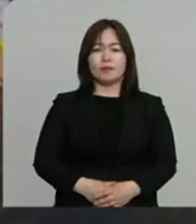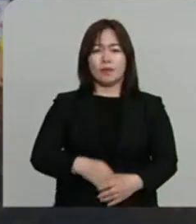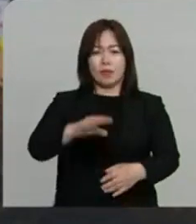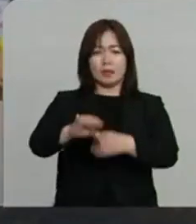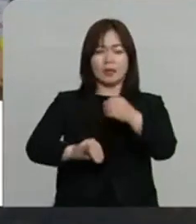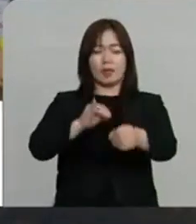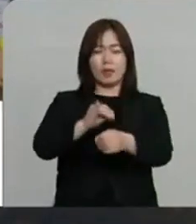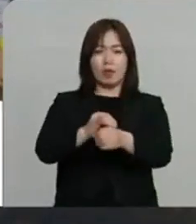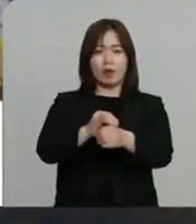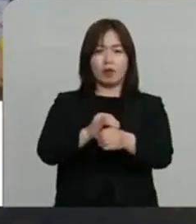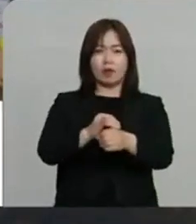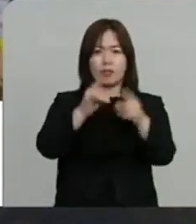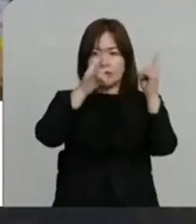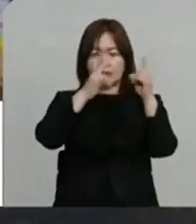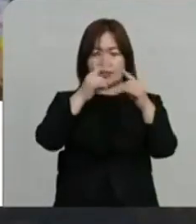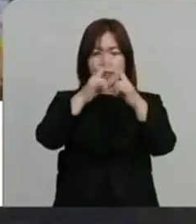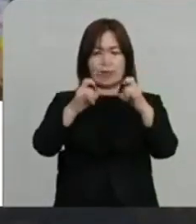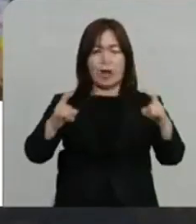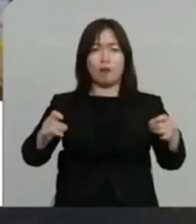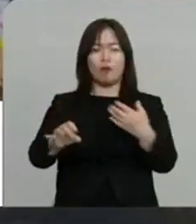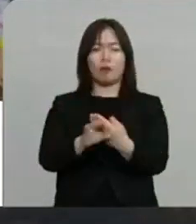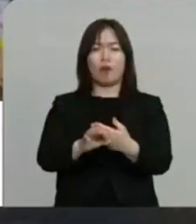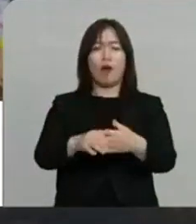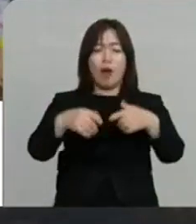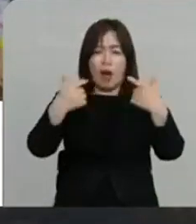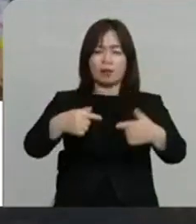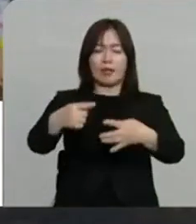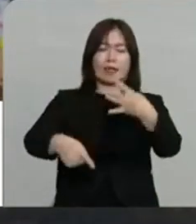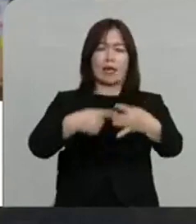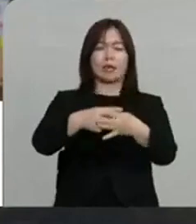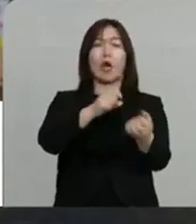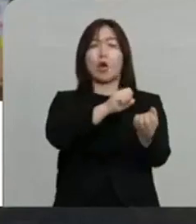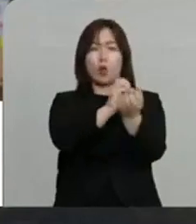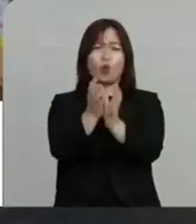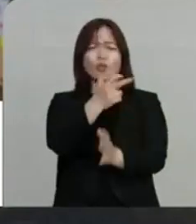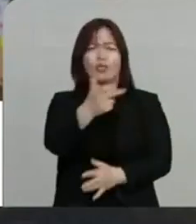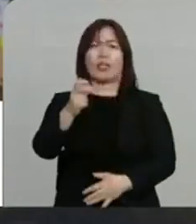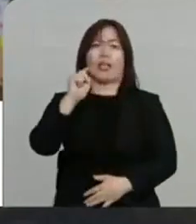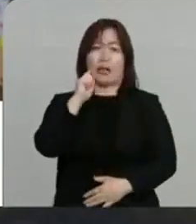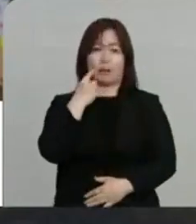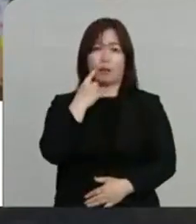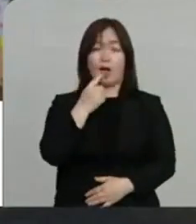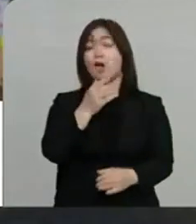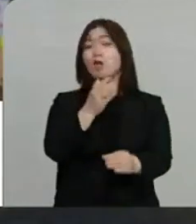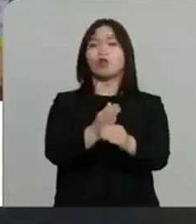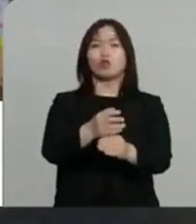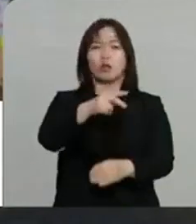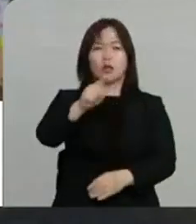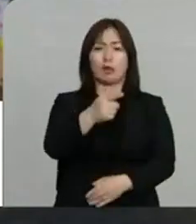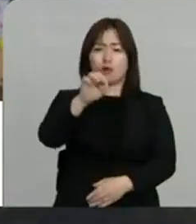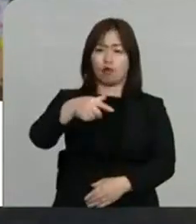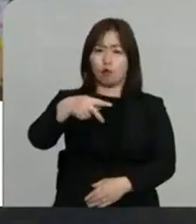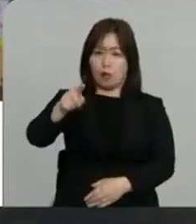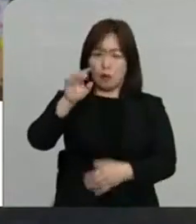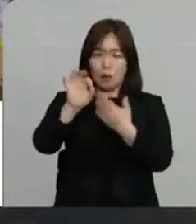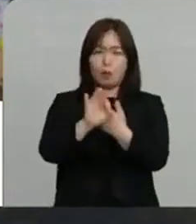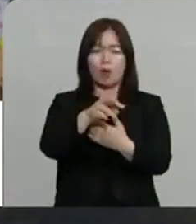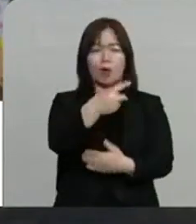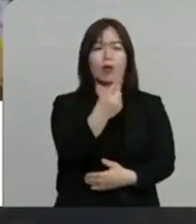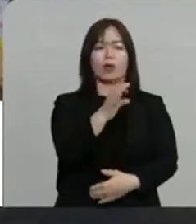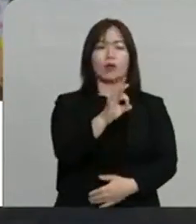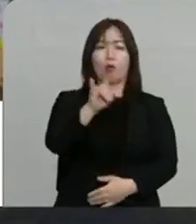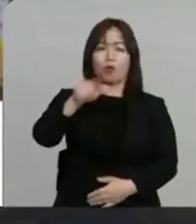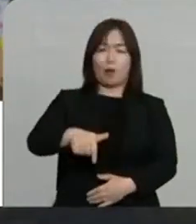천년 고찰인 선운산은 사계절 꽃이 아름답기로 아주 유명합니다. 그중에서도 동백은 많은 시와